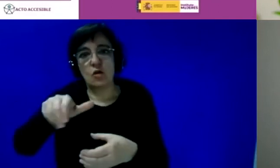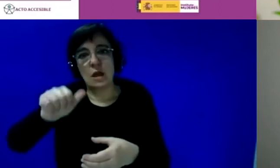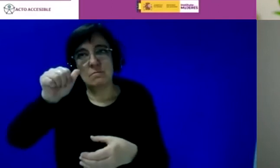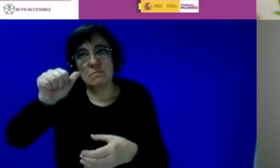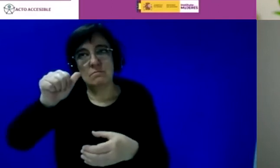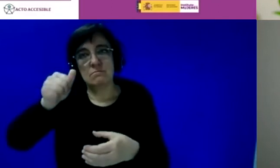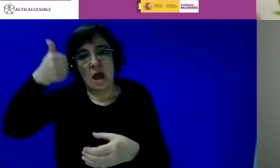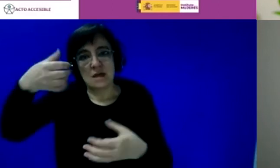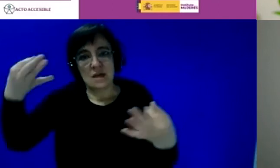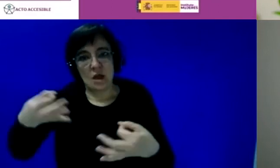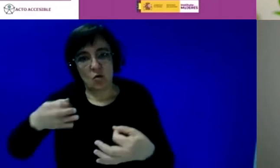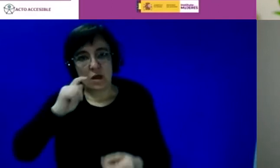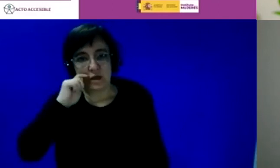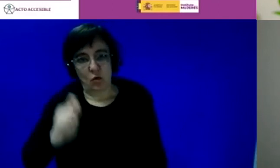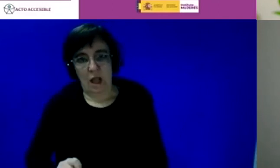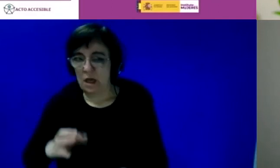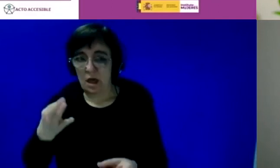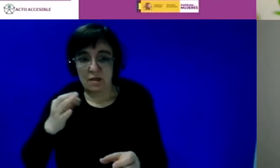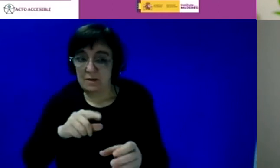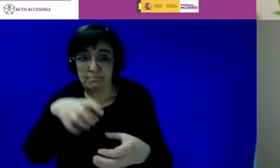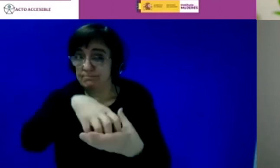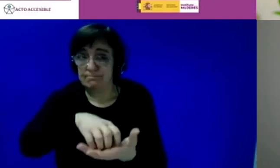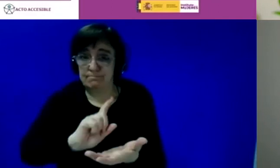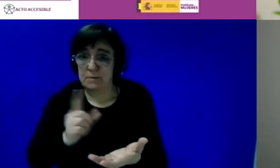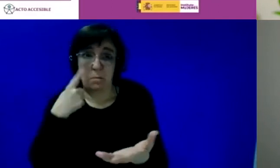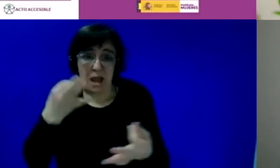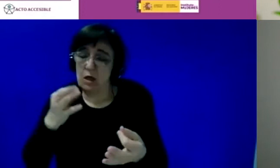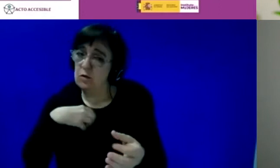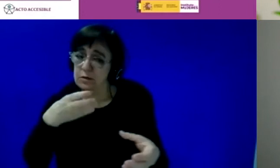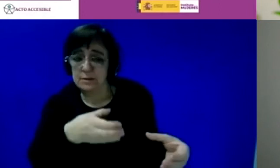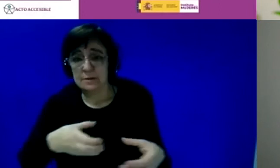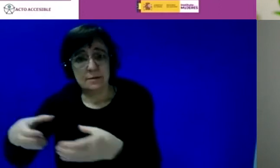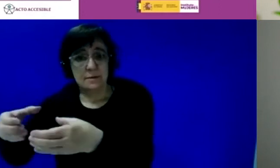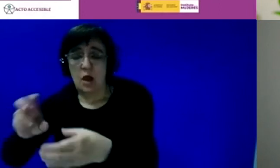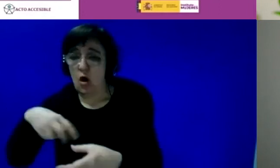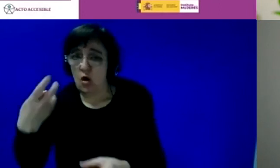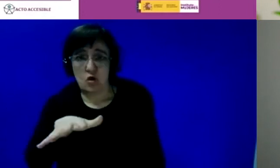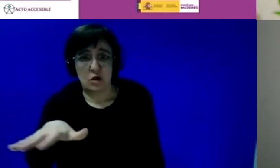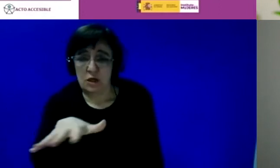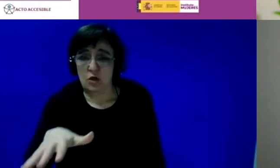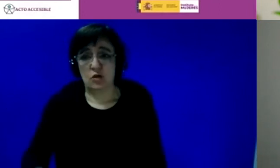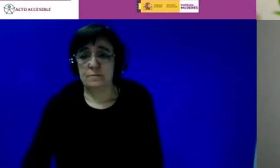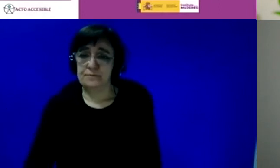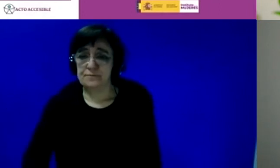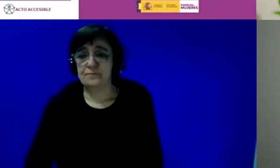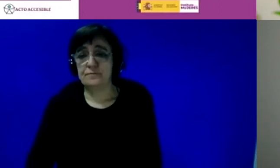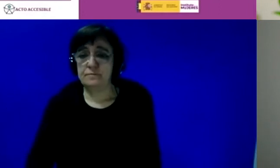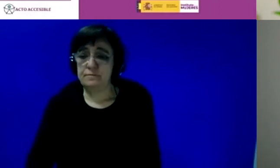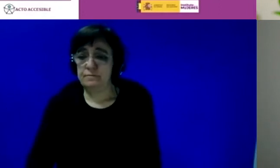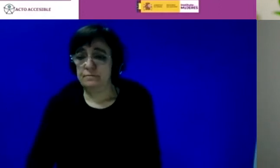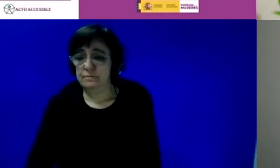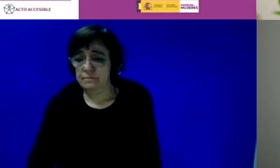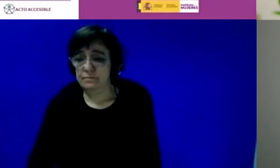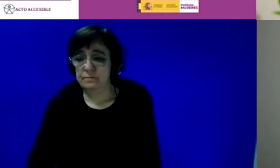you know about that. Але в нас є частина закладів, де знаходяться люди з інтелектуальними психічними